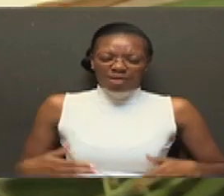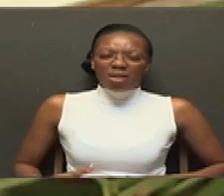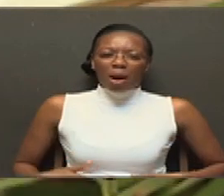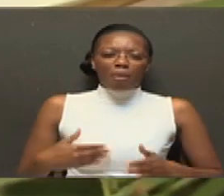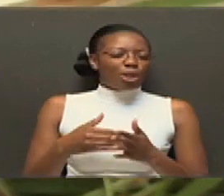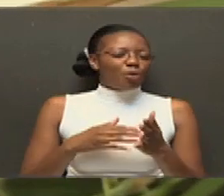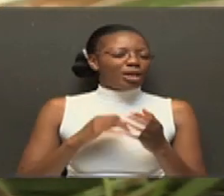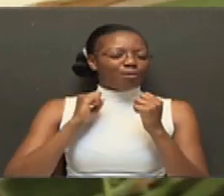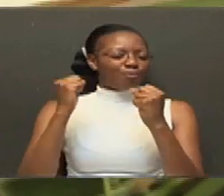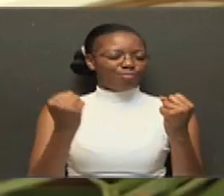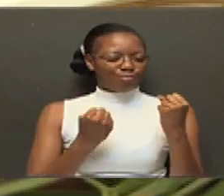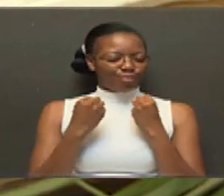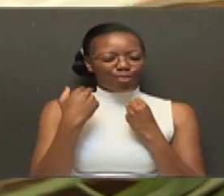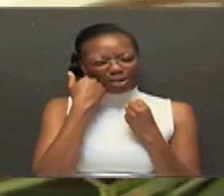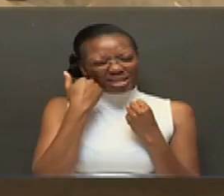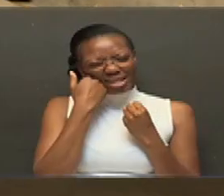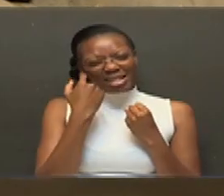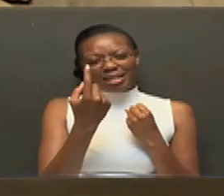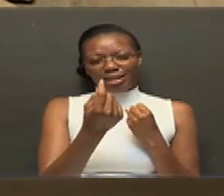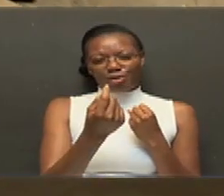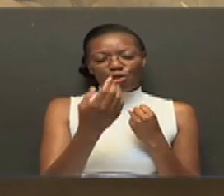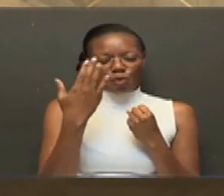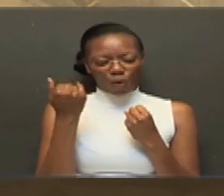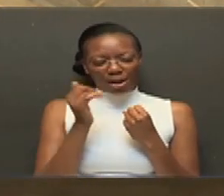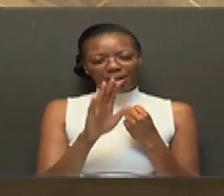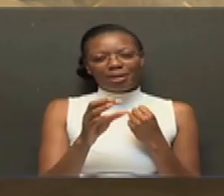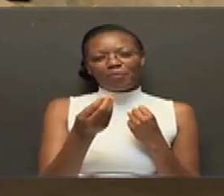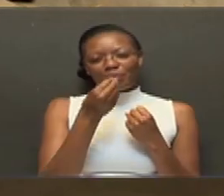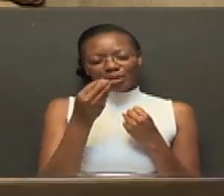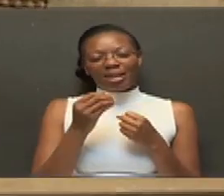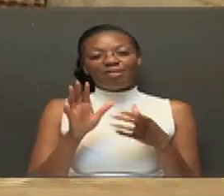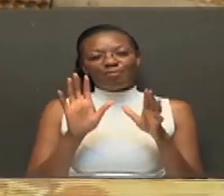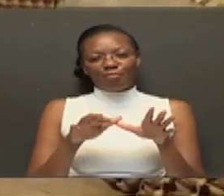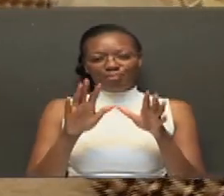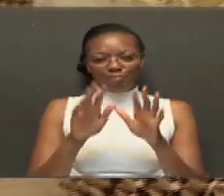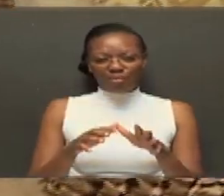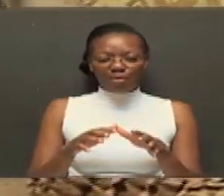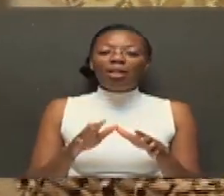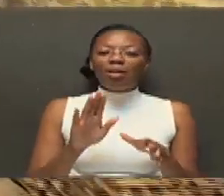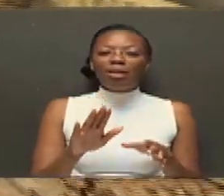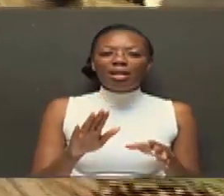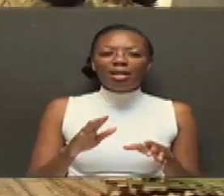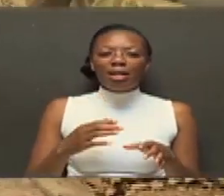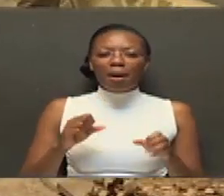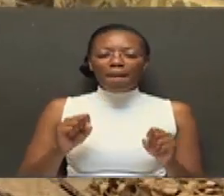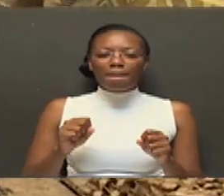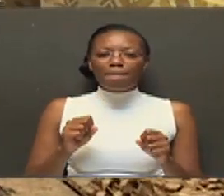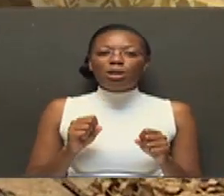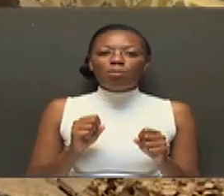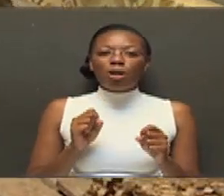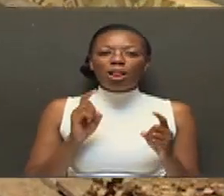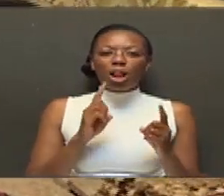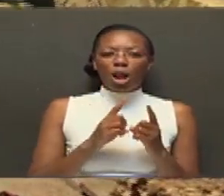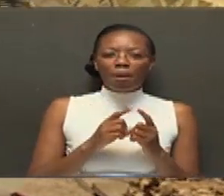magonjwa hayakuwa mengi kwa sababu ya kula wadudu kama crickets. Mara nyingi wadudu hao hupatikana kwenye misitu,